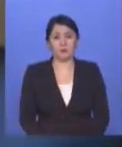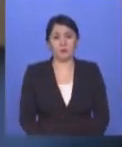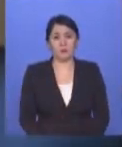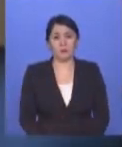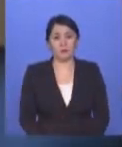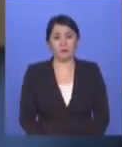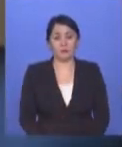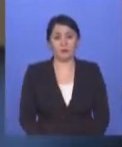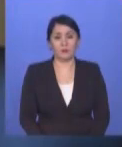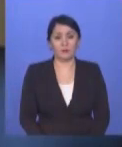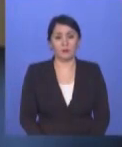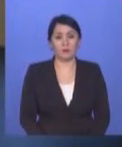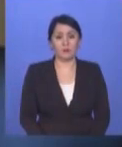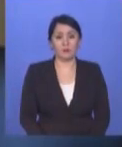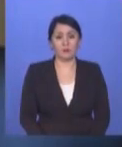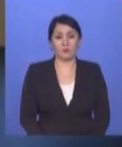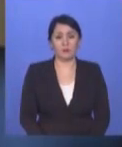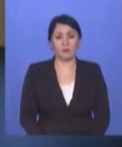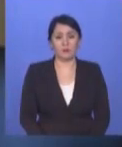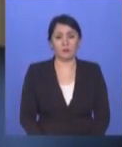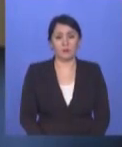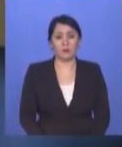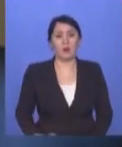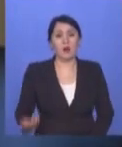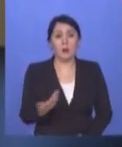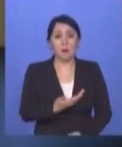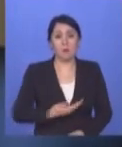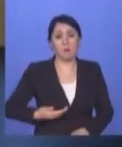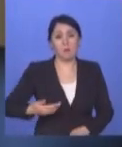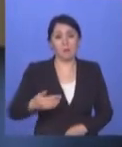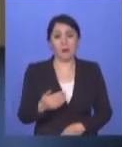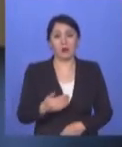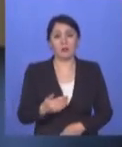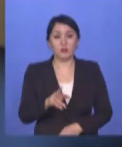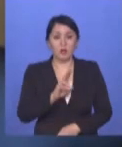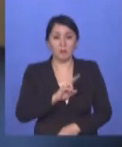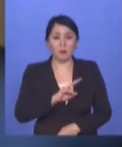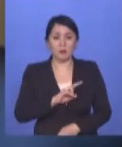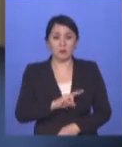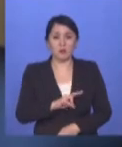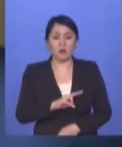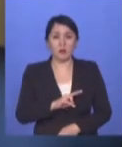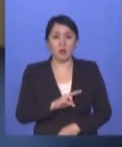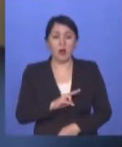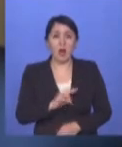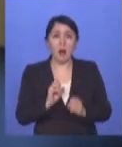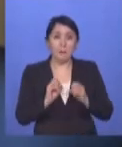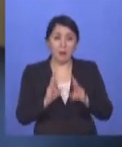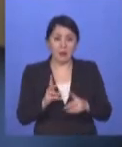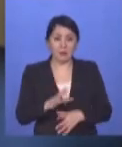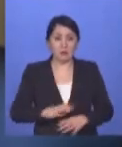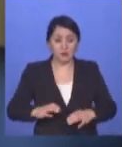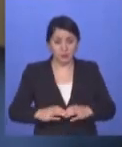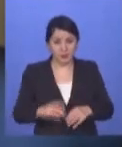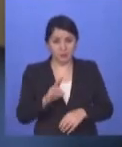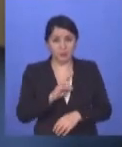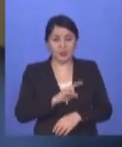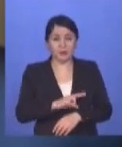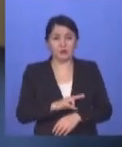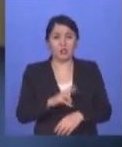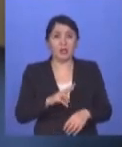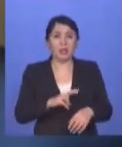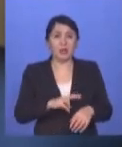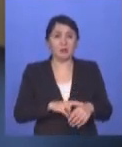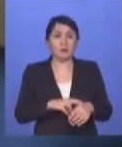У нас есть все узкие специалисты. Бізде барлық арнайы мамандар бар, және біз тәуекел топтарын анықтап, олармен жұмыс істейміз.